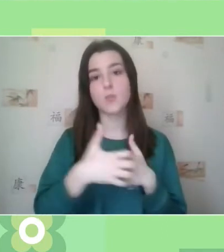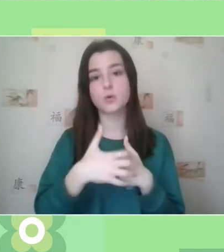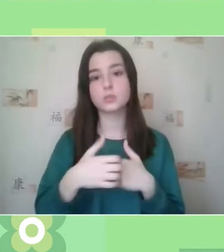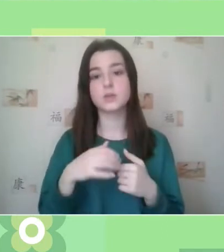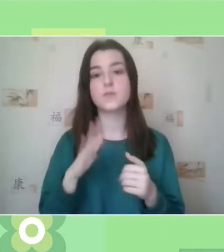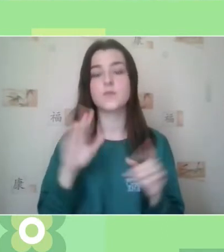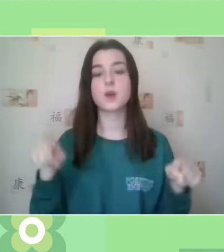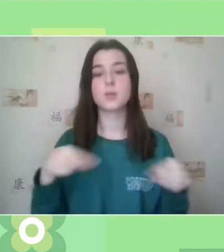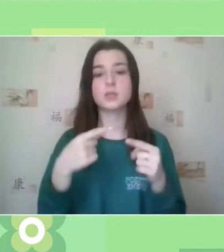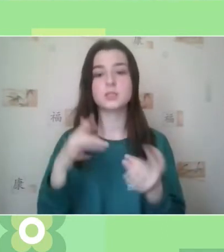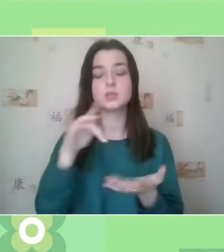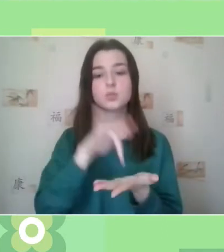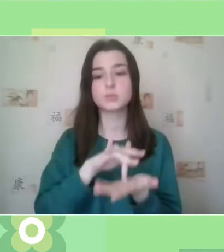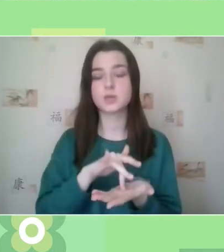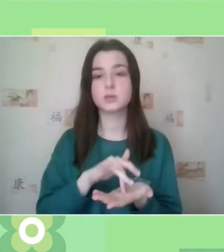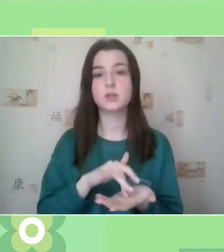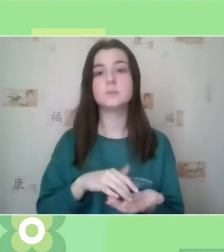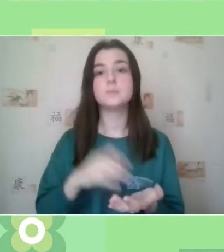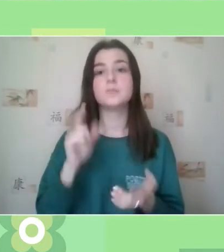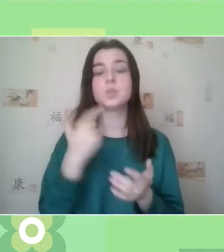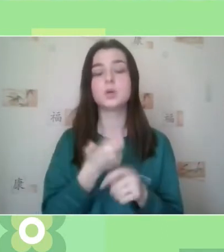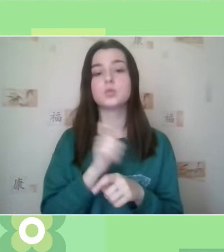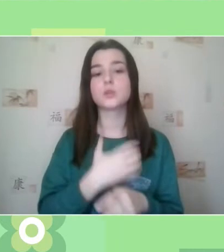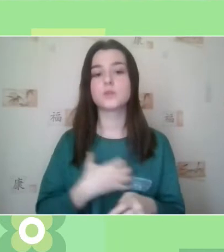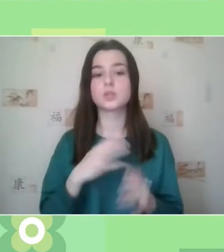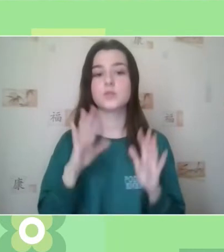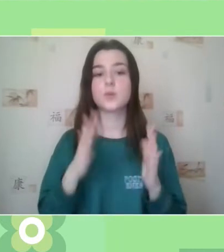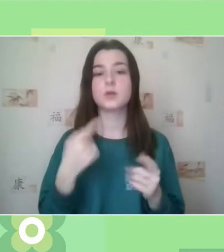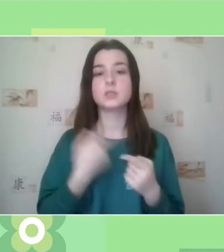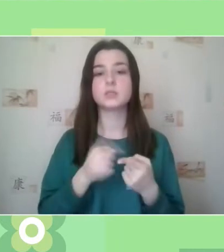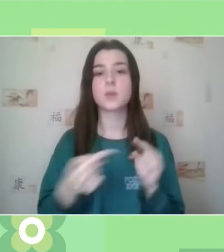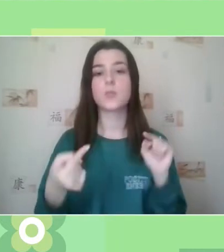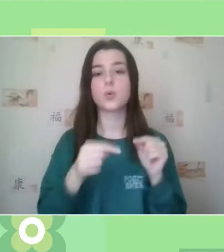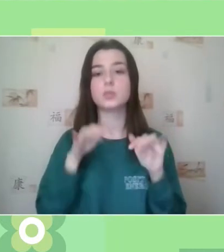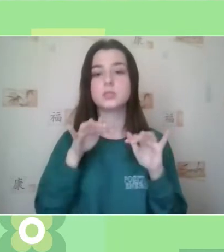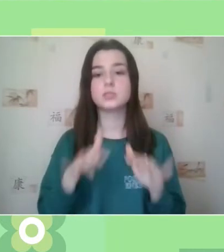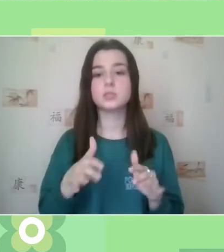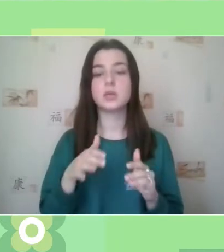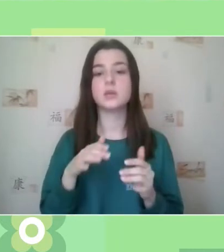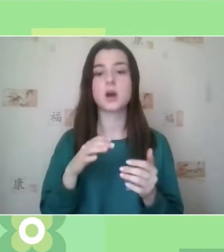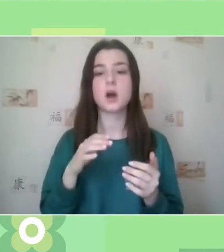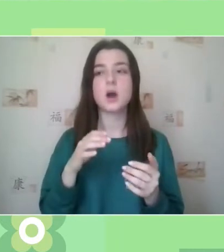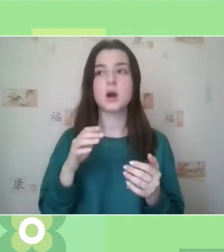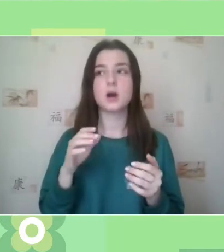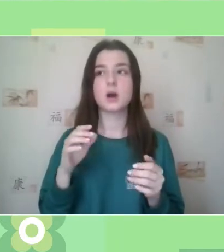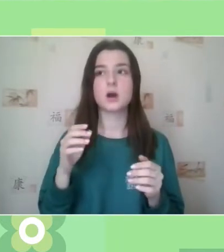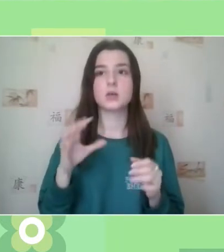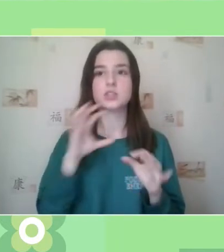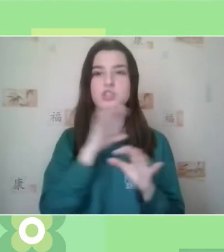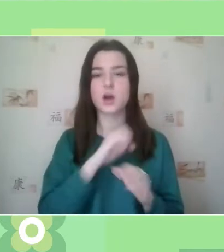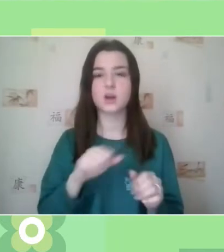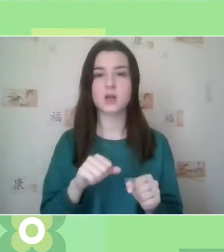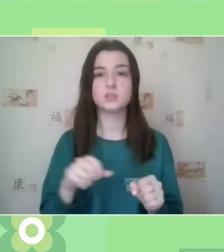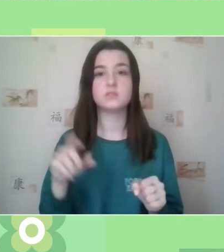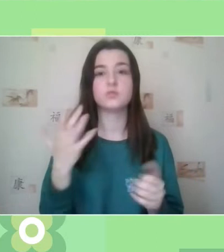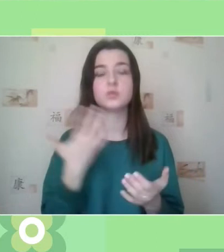центрі, дуже важливий момент – це протидія шахрайству. Тобто ваші картки, на які ви збираєте кошти,